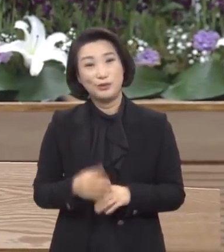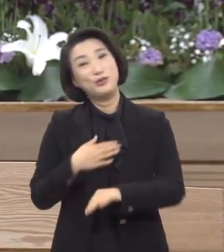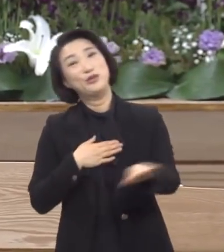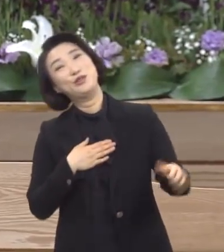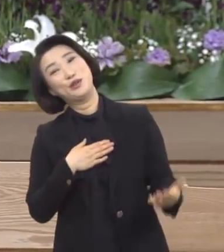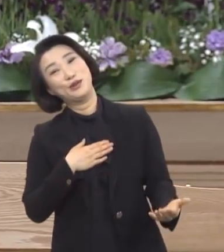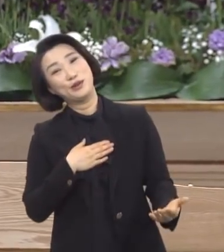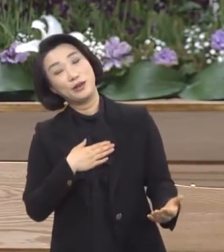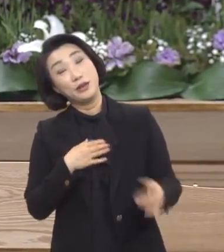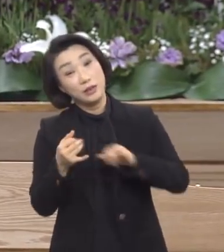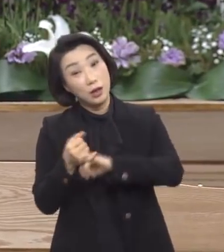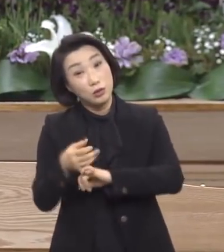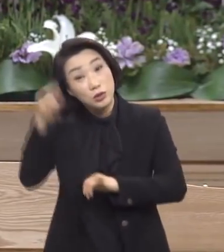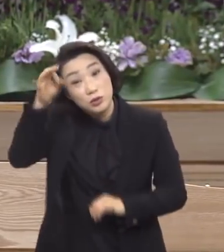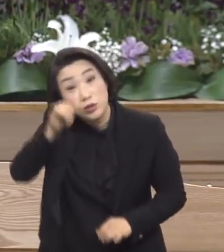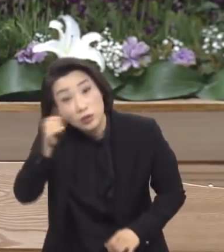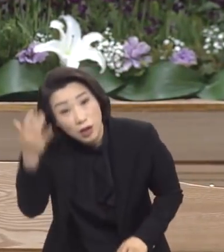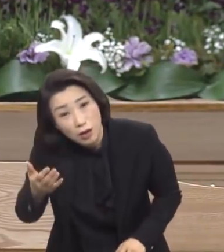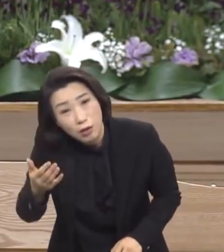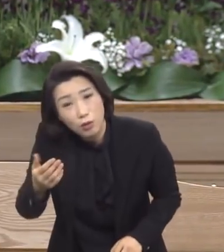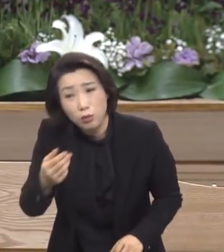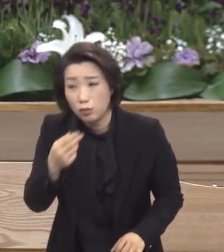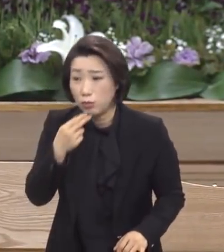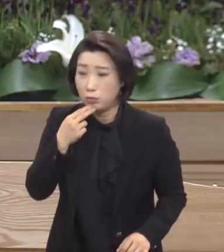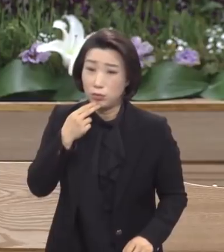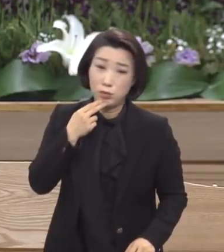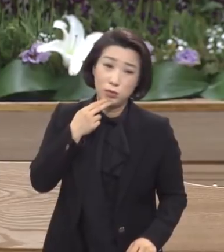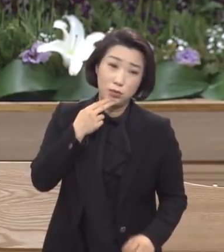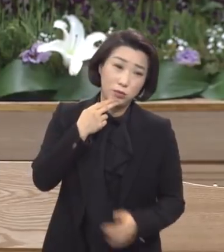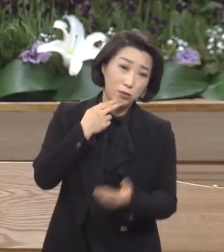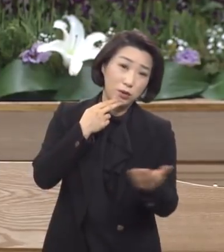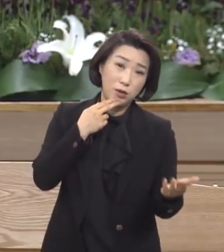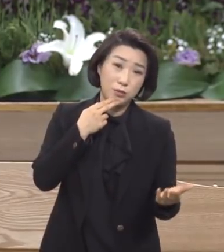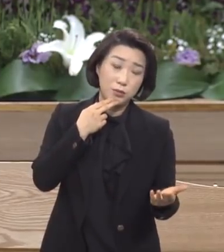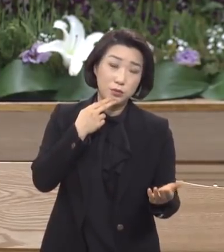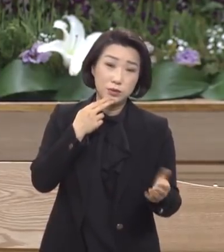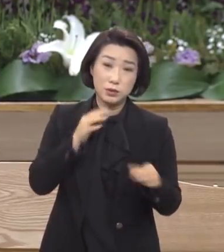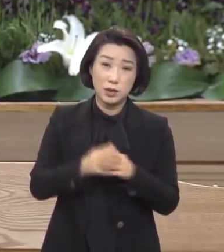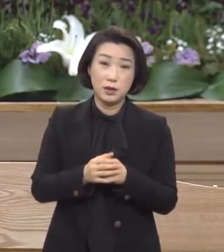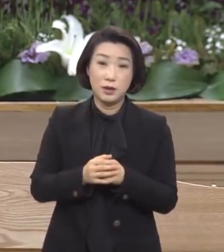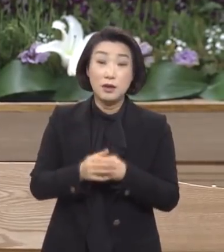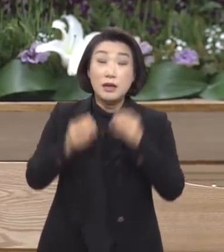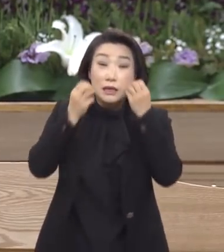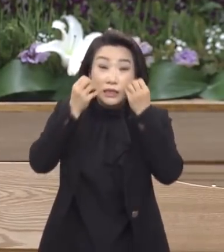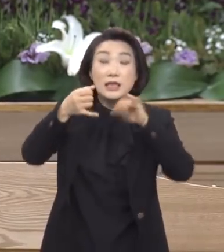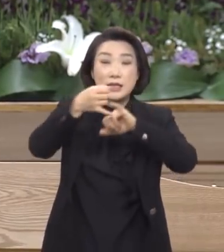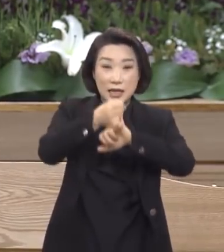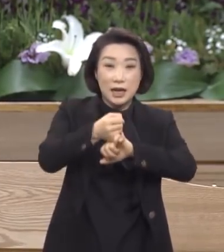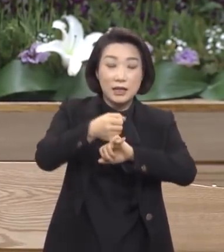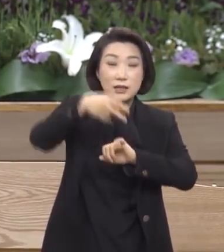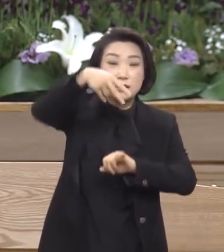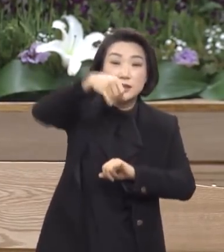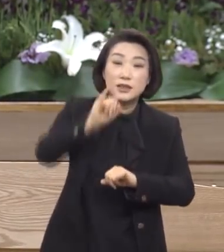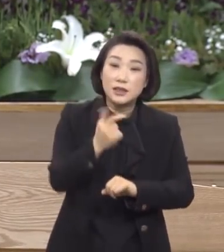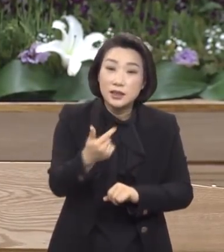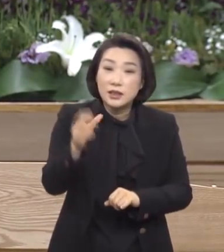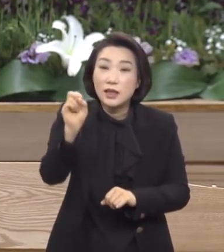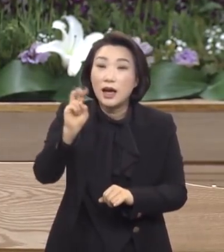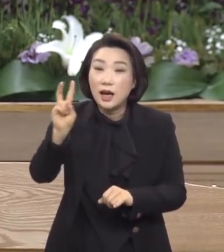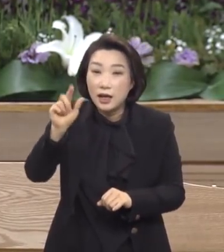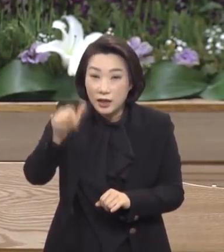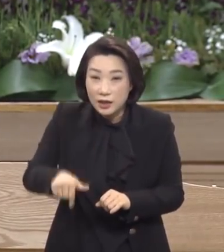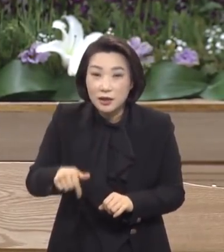우린 약속이라고 인정하지 않아요. 그래서 신약이란 말은 새로운